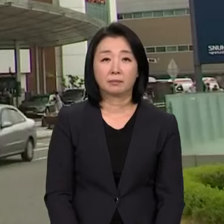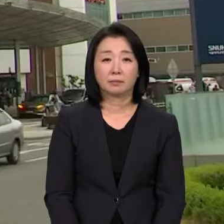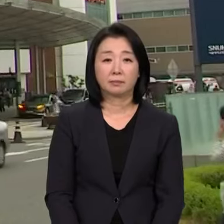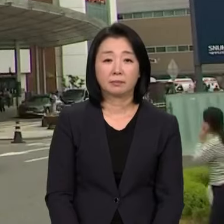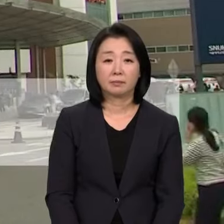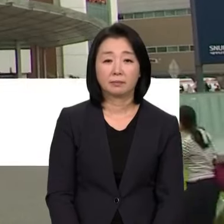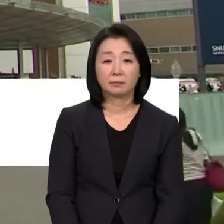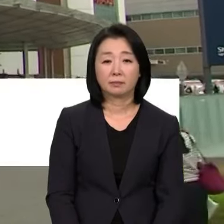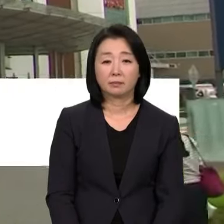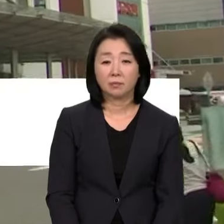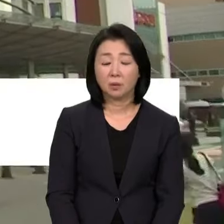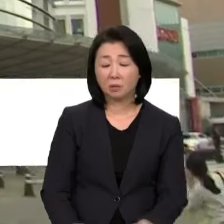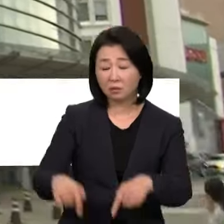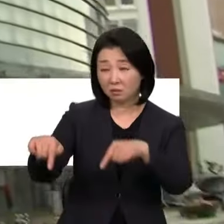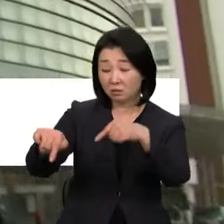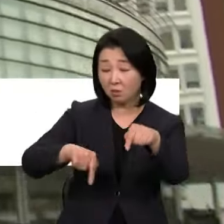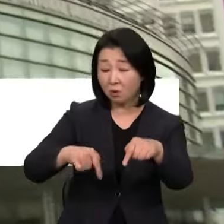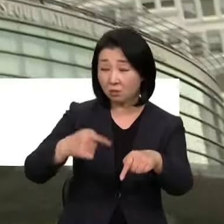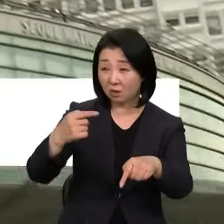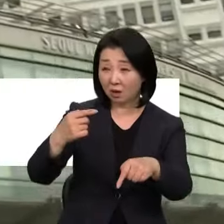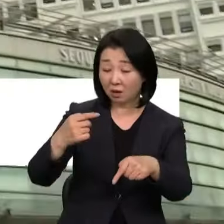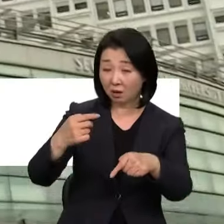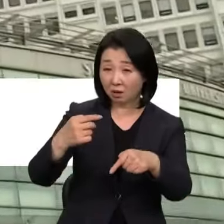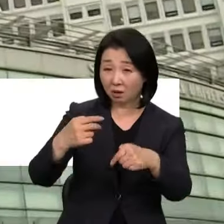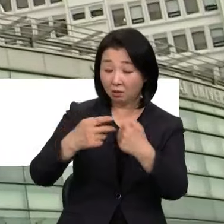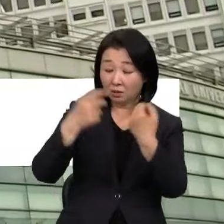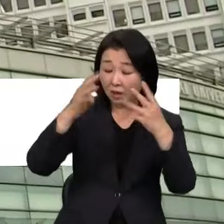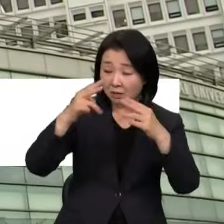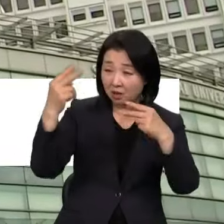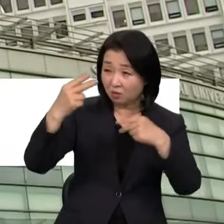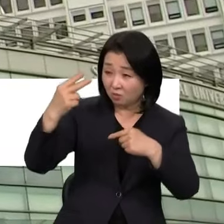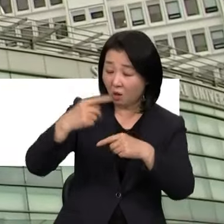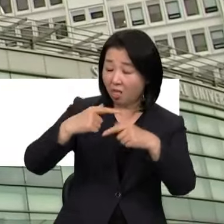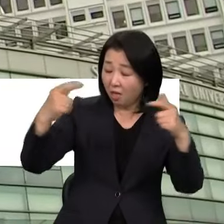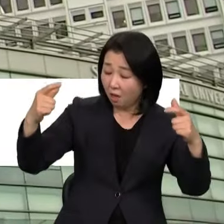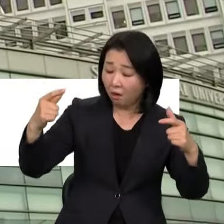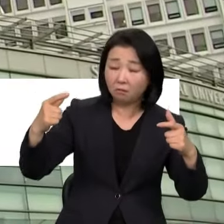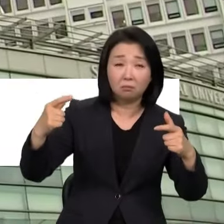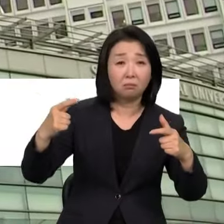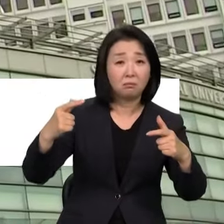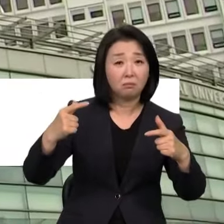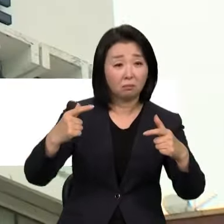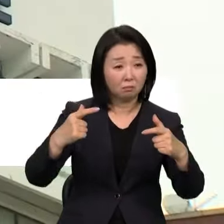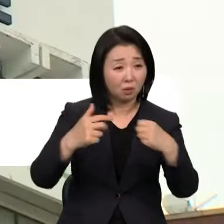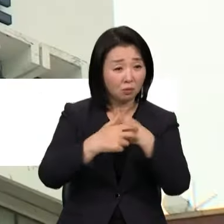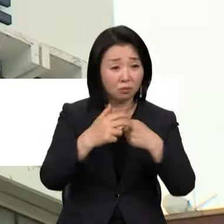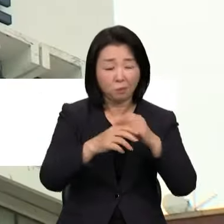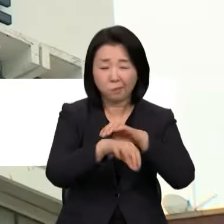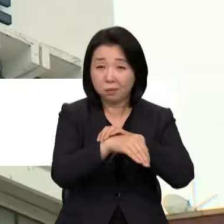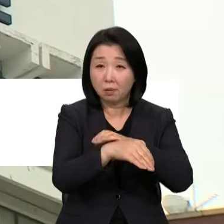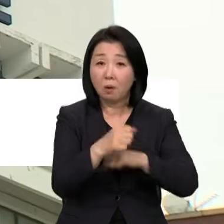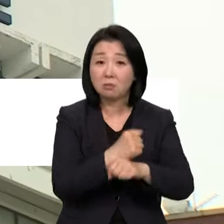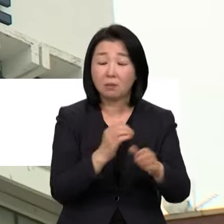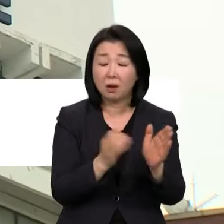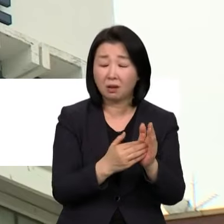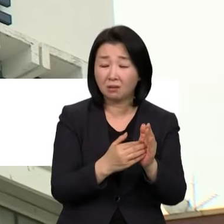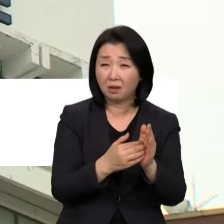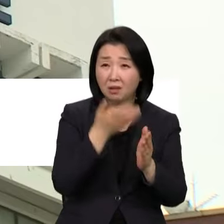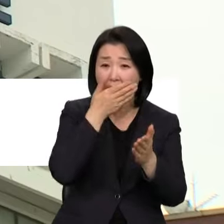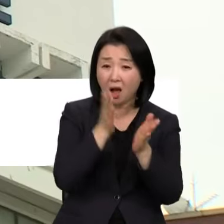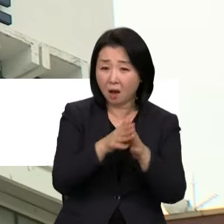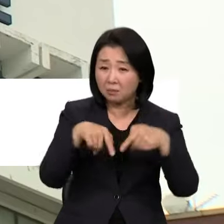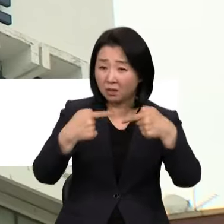이 정책이 그대로 가다가는 우리나라 의료가 무너질 텐데 거기에 일조하고 싶지